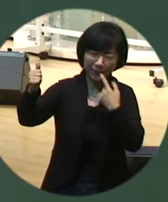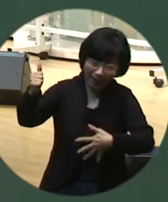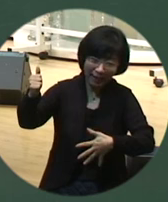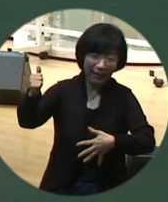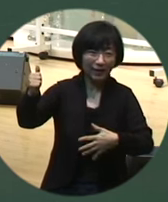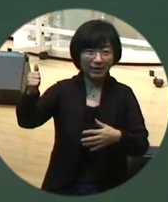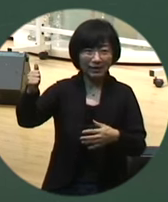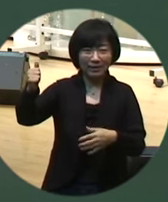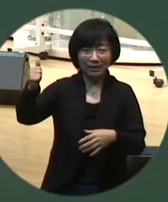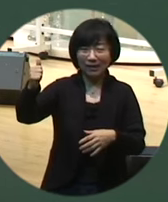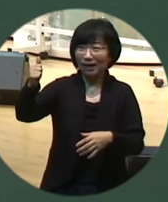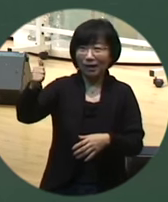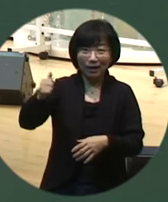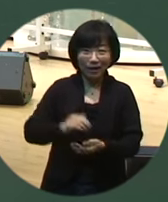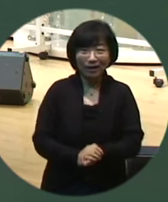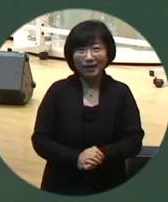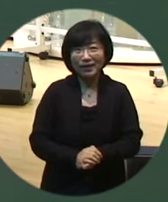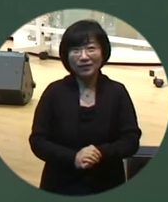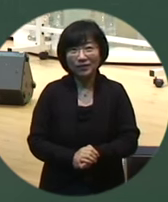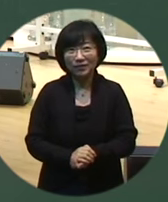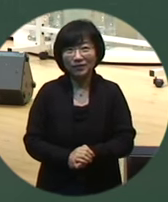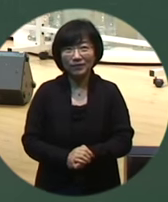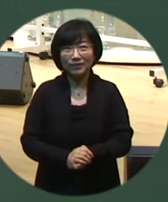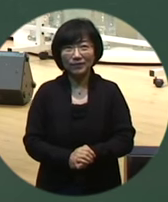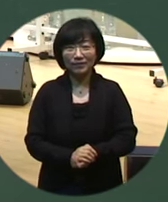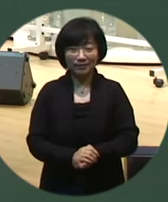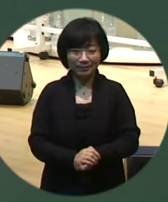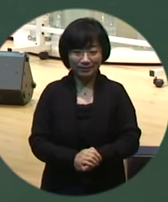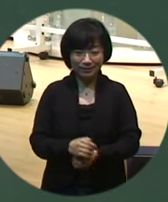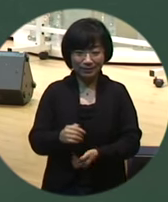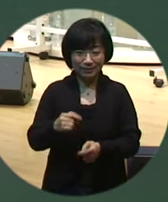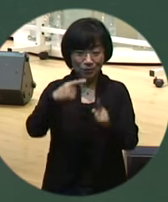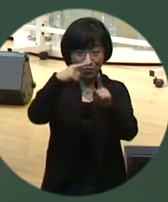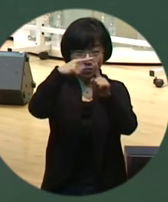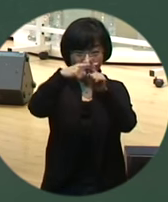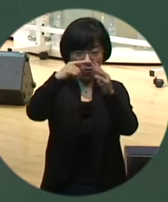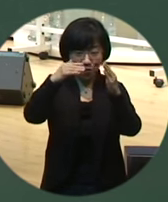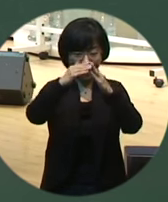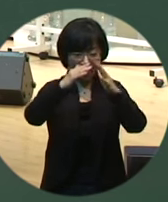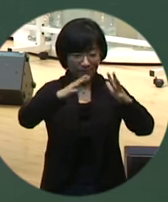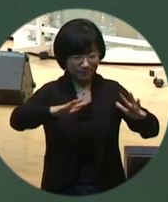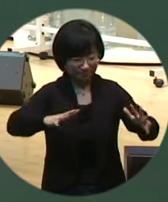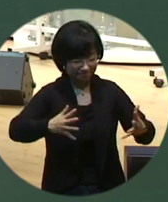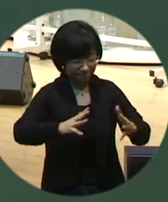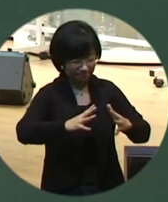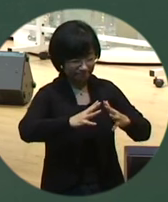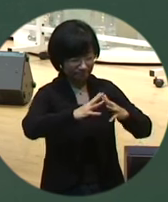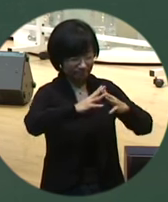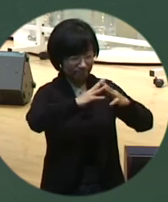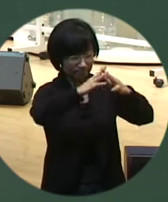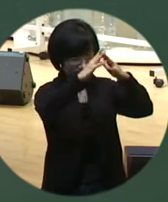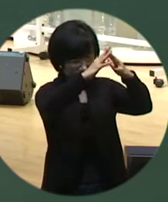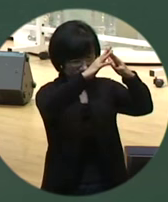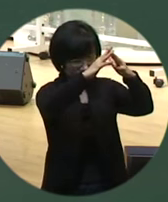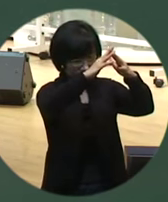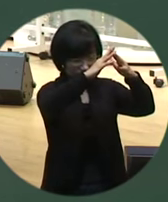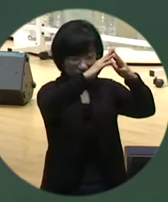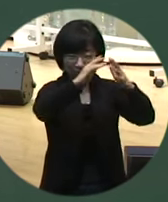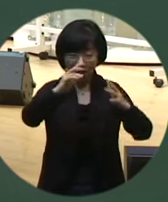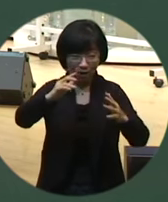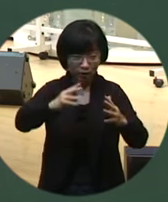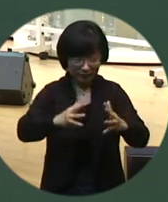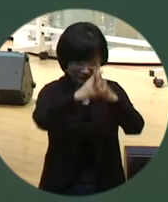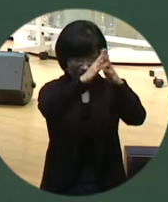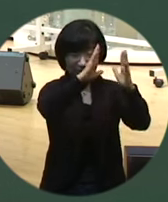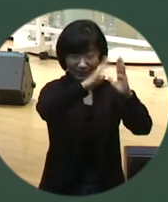the Lord. 여러분들이 혼자서 성전을 지었다. Even if you build up your church construction by yourself, 여호와로 만족해서 지어야 돼요. You need